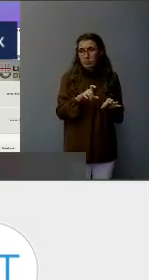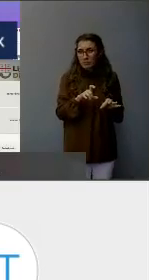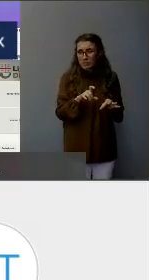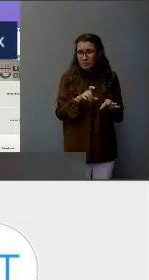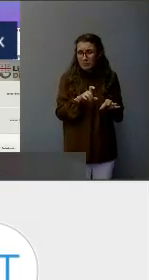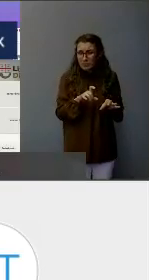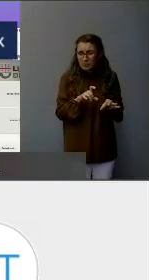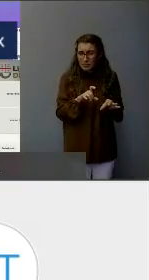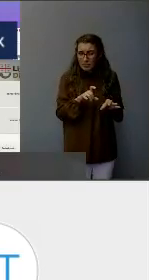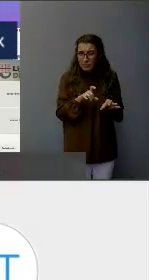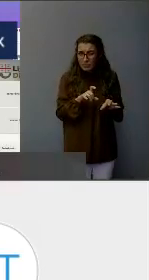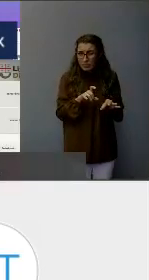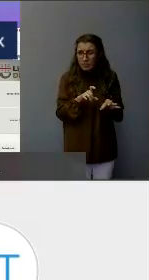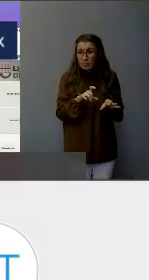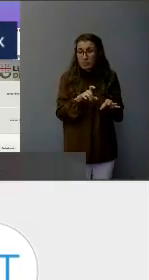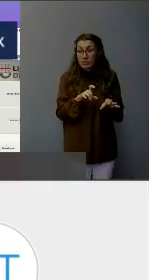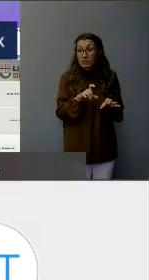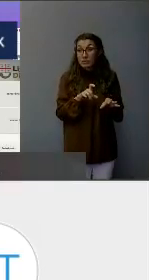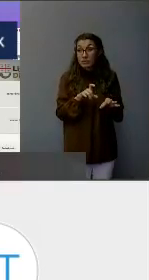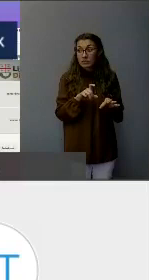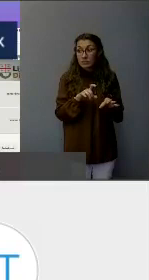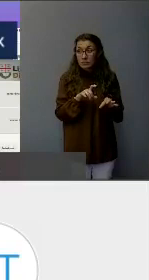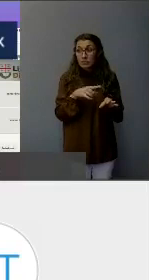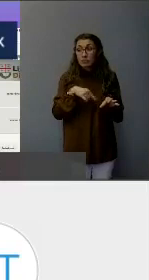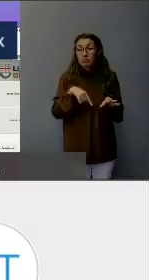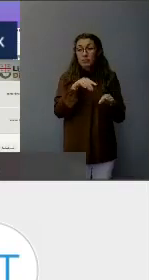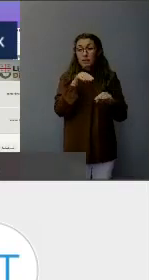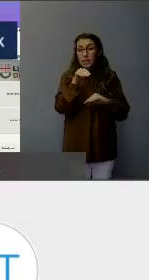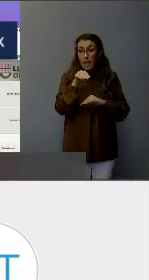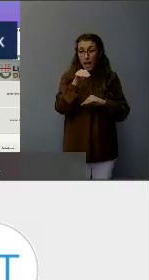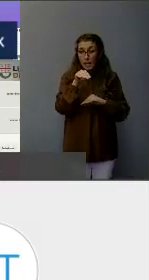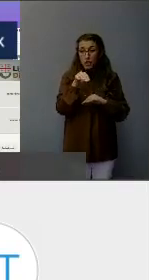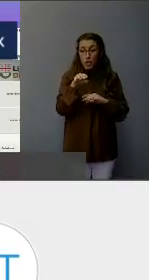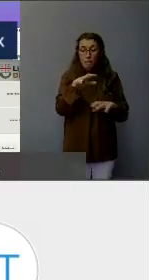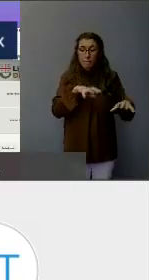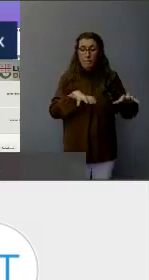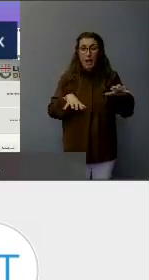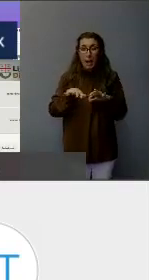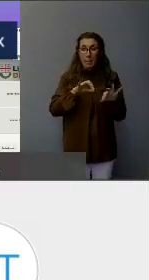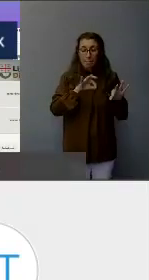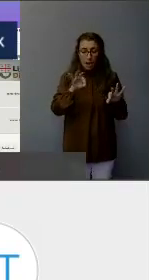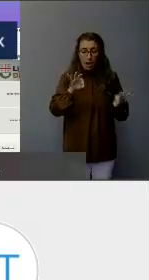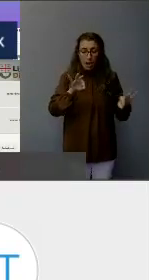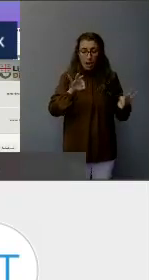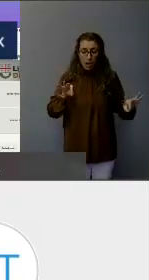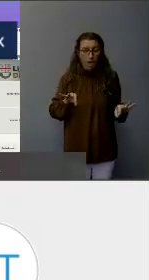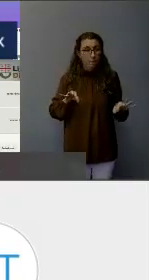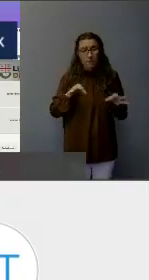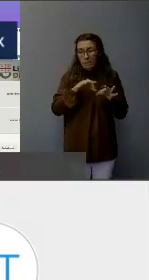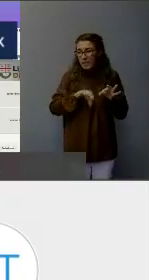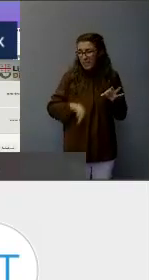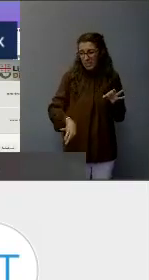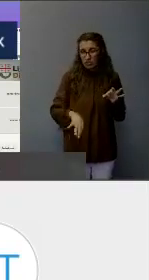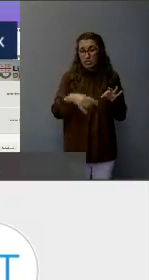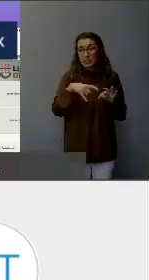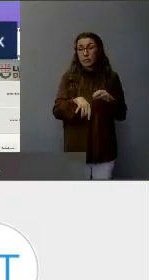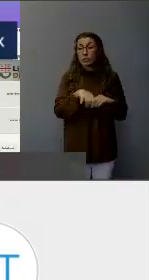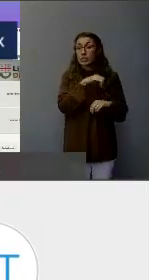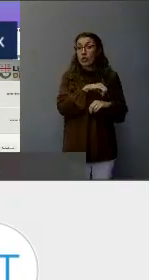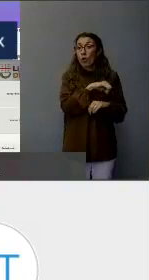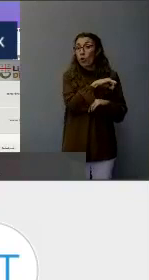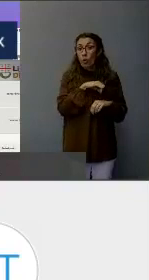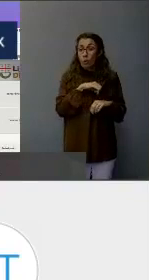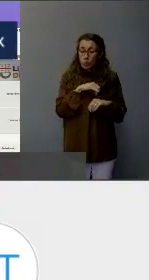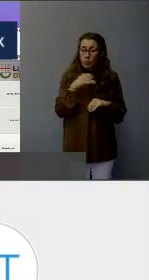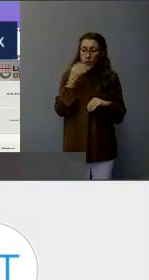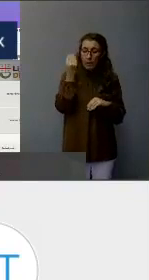un per adesso il vano di avere una precisa mappatura di quali il comune ritiene essere e